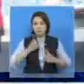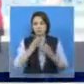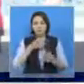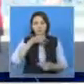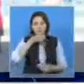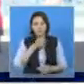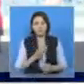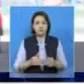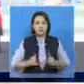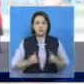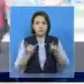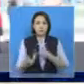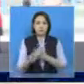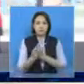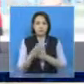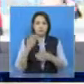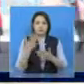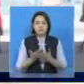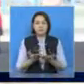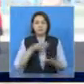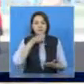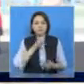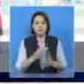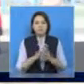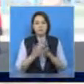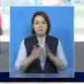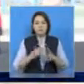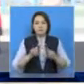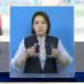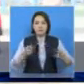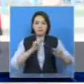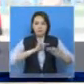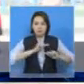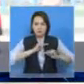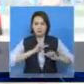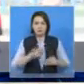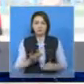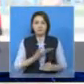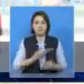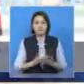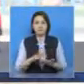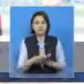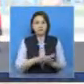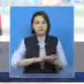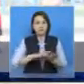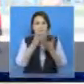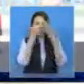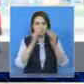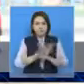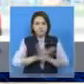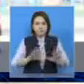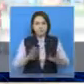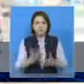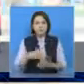атамызды құттықтауға келдік. Біз атамызбен осы бір ауданда орналасқан мектепте қызмет атқарамыз. Жалпы ешкімде еш нәрседе ұмытылмайды.